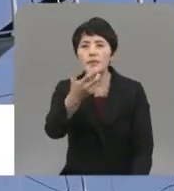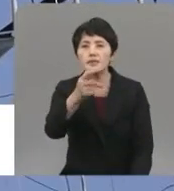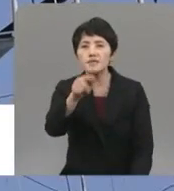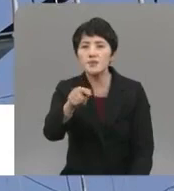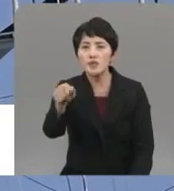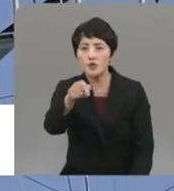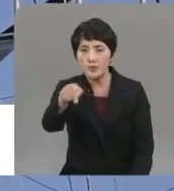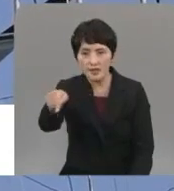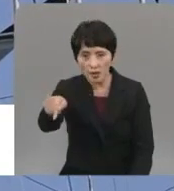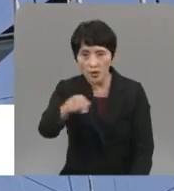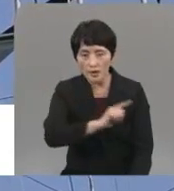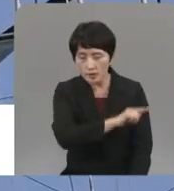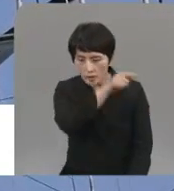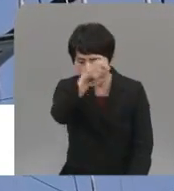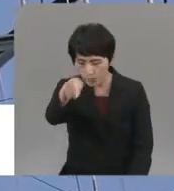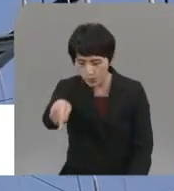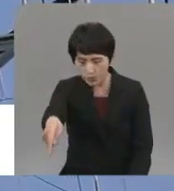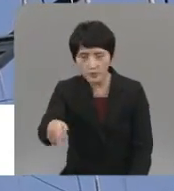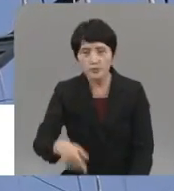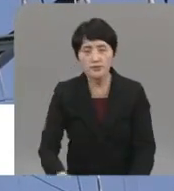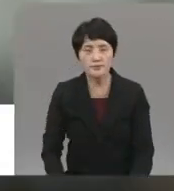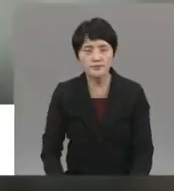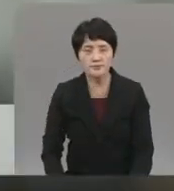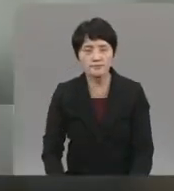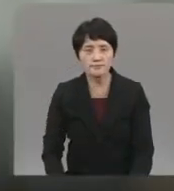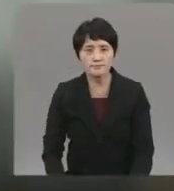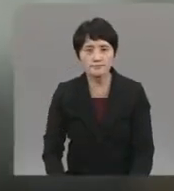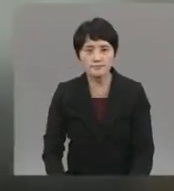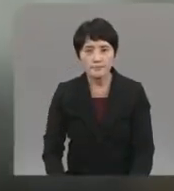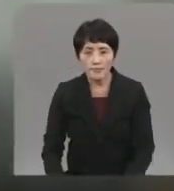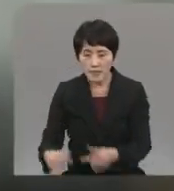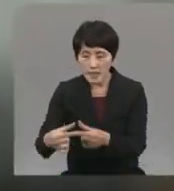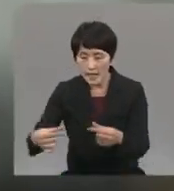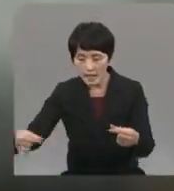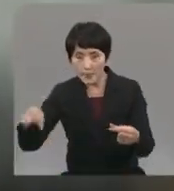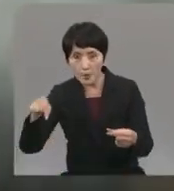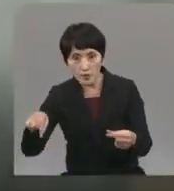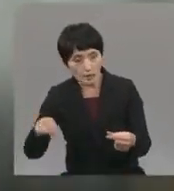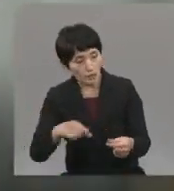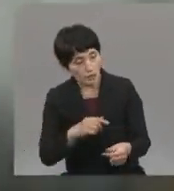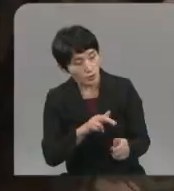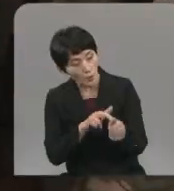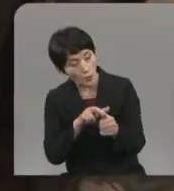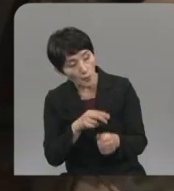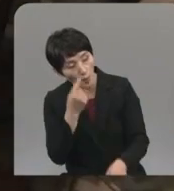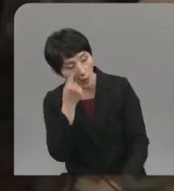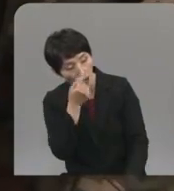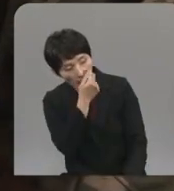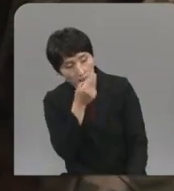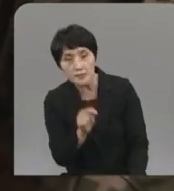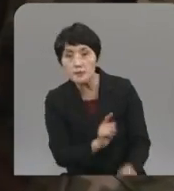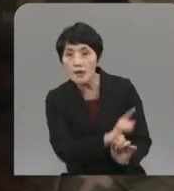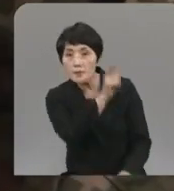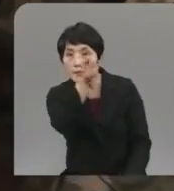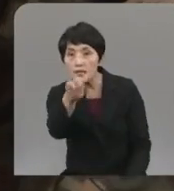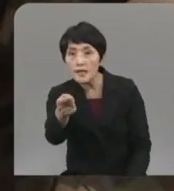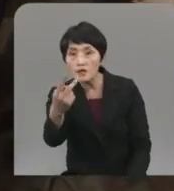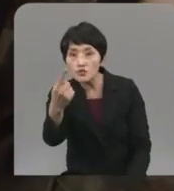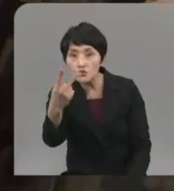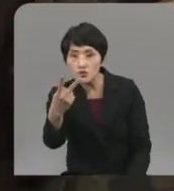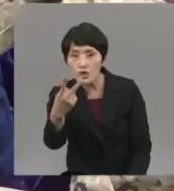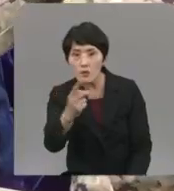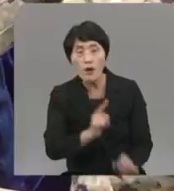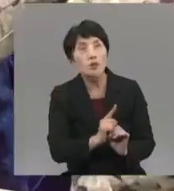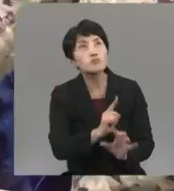junghua provinsi Huang Hei Utara pada antara pukul 07.47 menit pagi hingga pukul 08.00 pagi ke arah laut